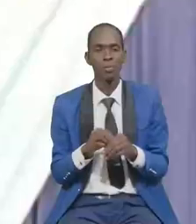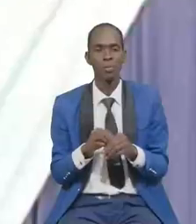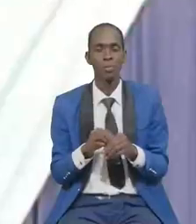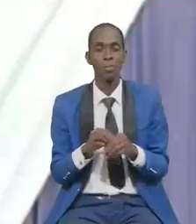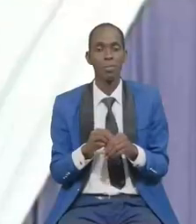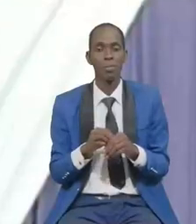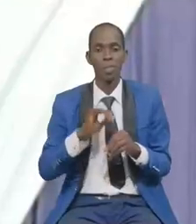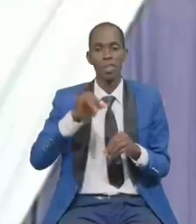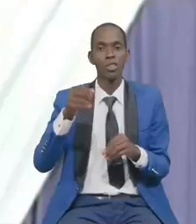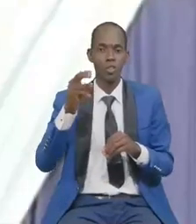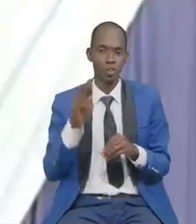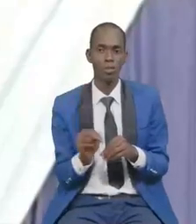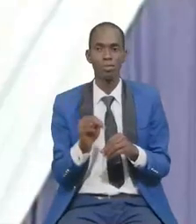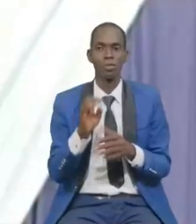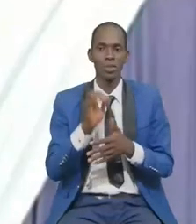Fils vous affranchit,